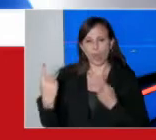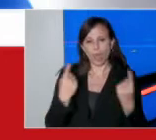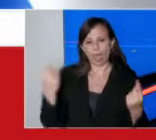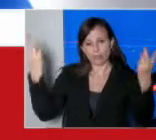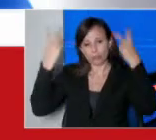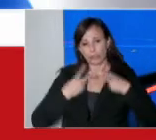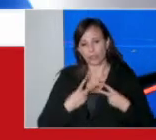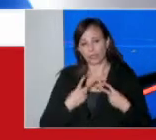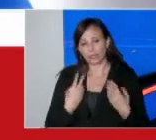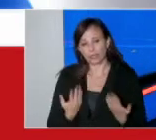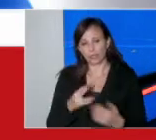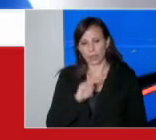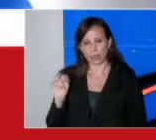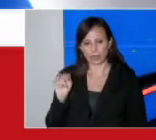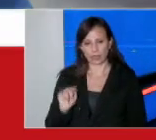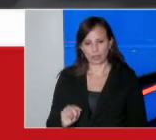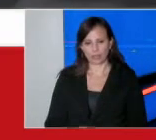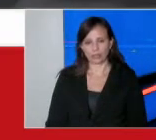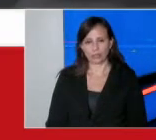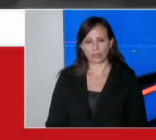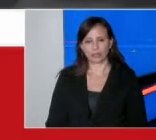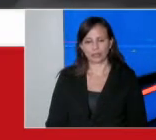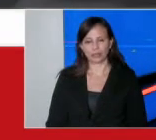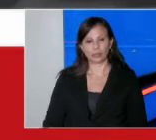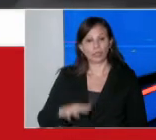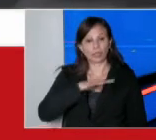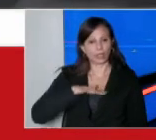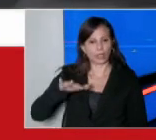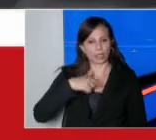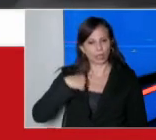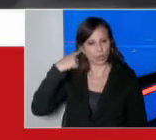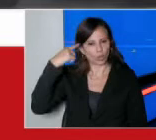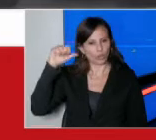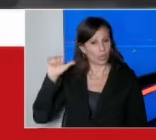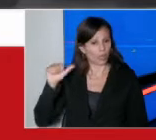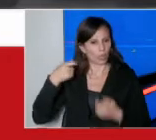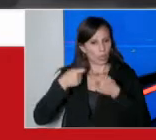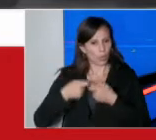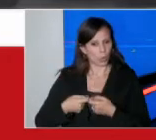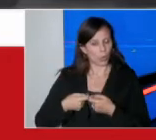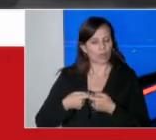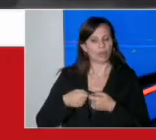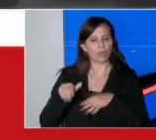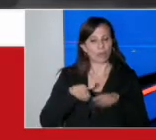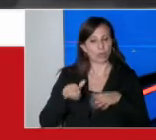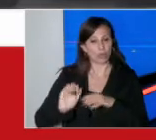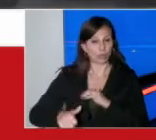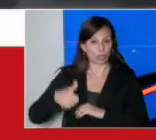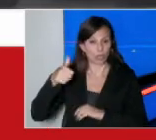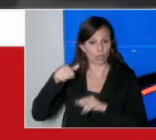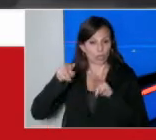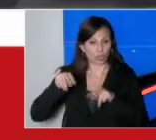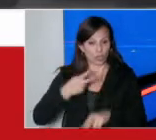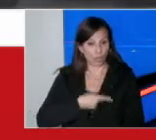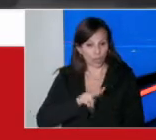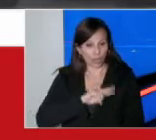שלו מהעניין הזה. באופן כללי אני חושב שאלי הוא חבר ממשלה, הוא שר לא לגיטימי, יש לו אחריות, אמנם על